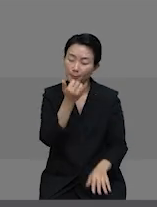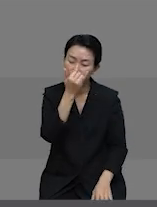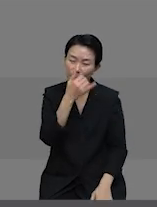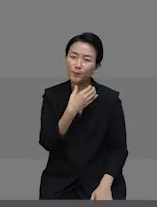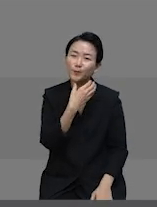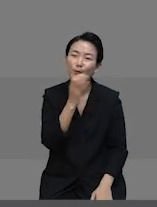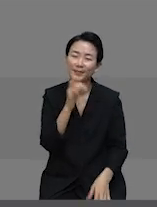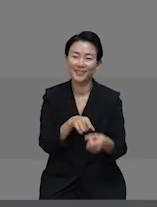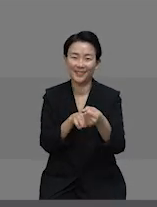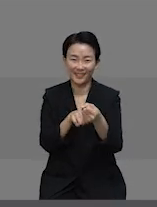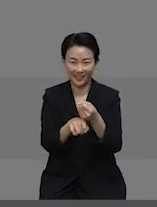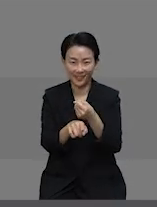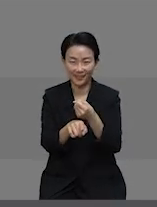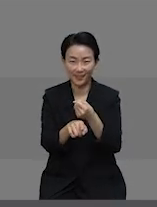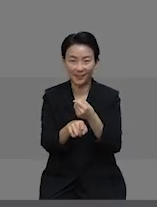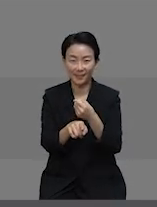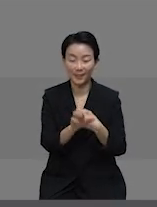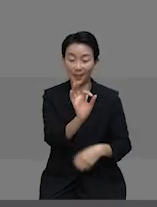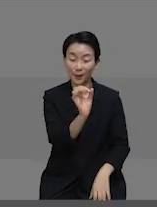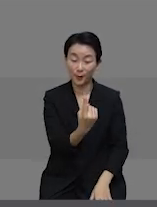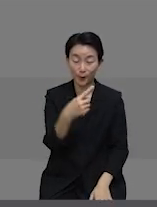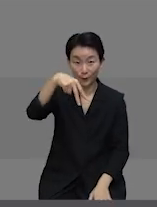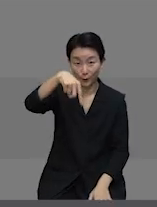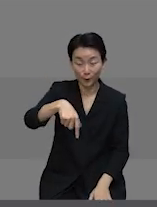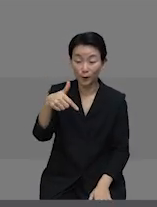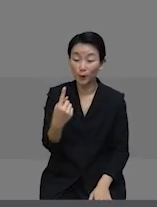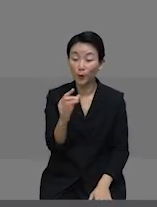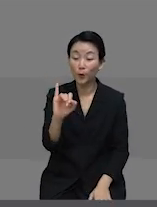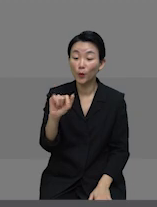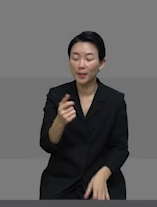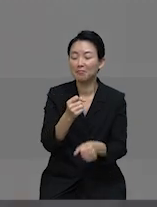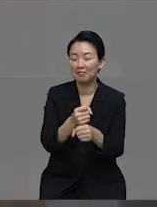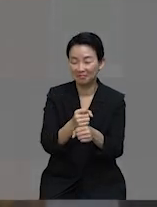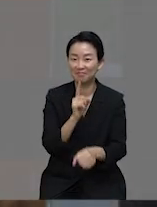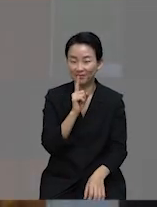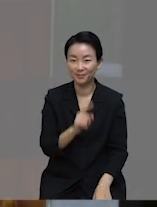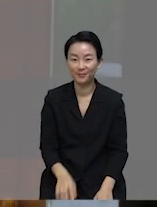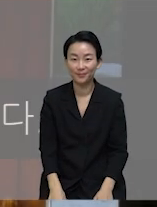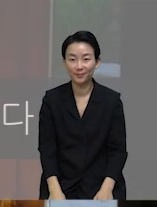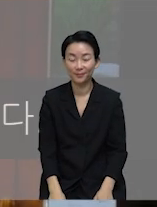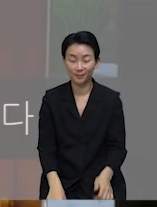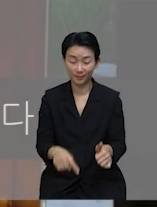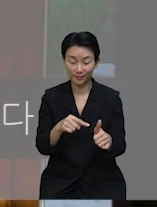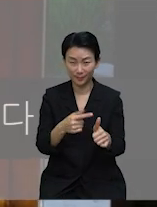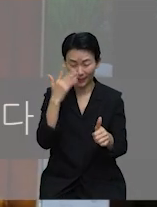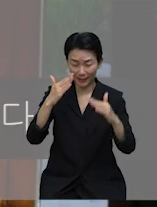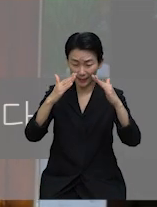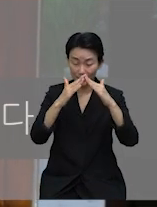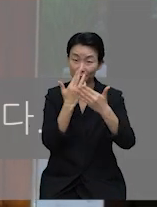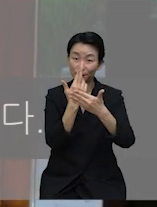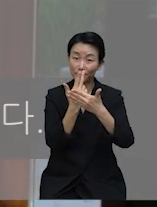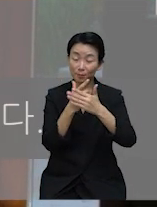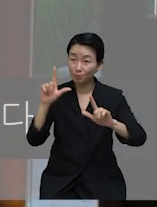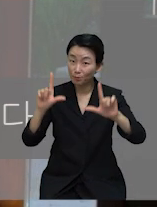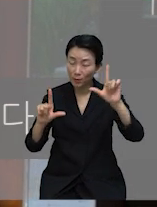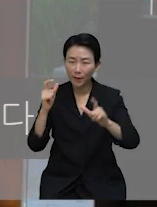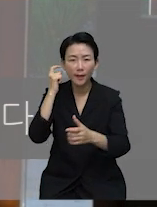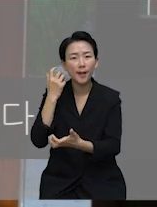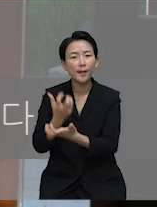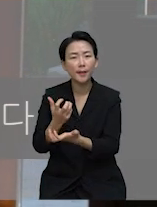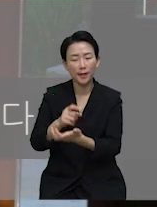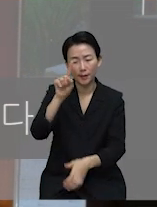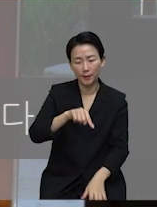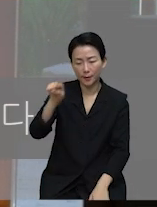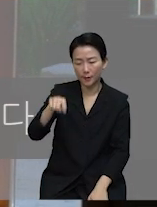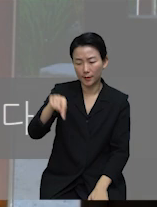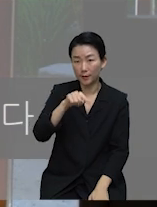벼로 또한 낮잠 자는 노인이라는 뜻의 오수노인이라고 지었다고 합니다. 최순우 옛집의 창살은 한자